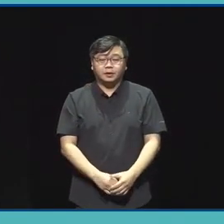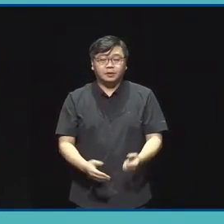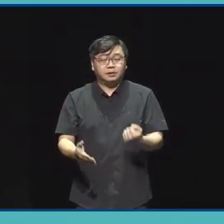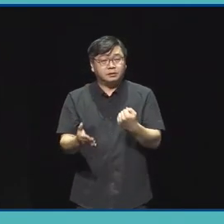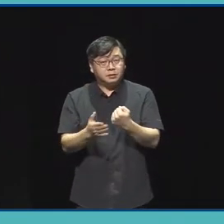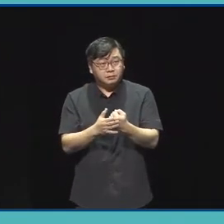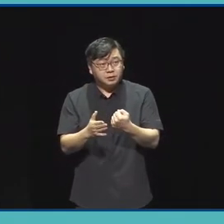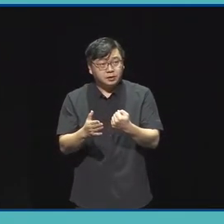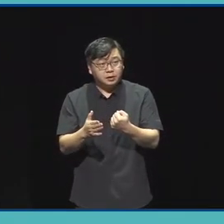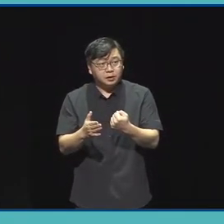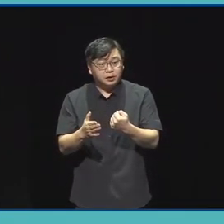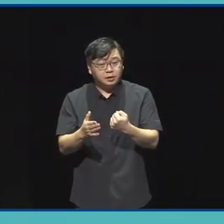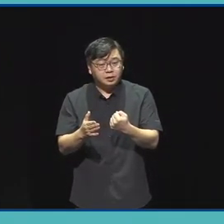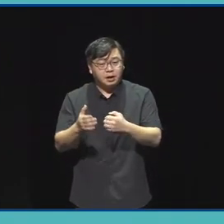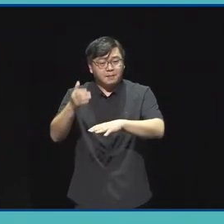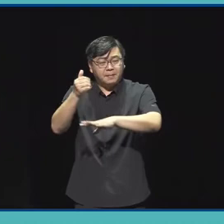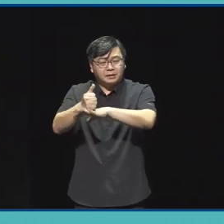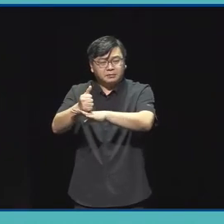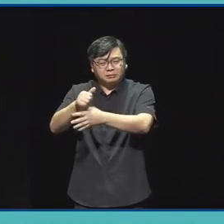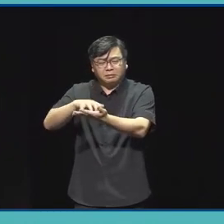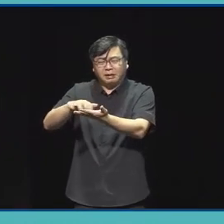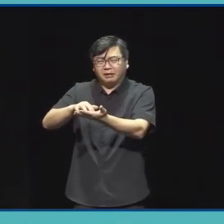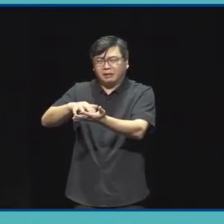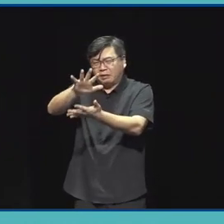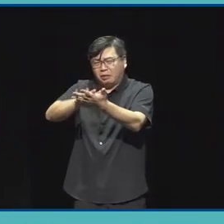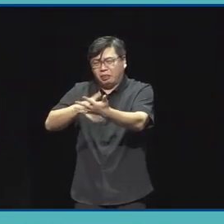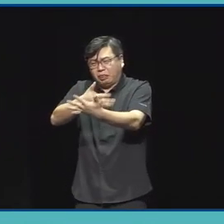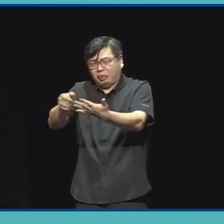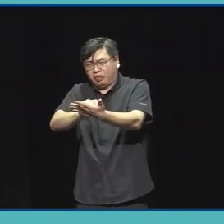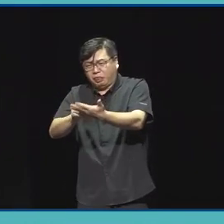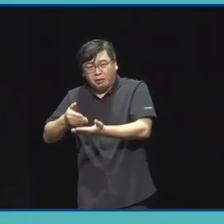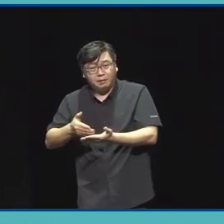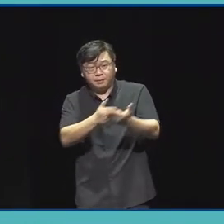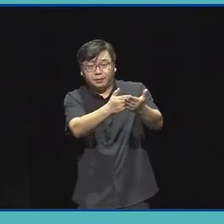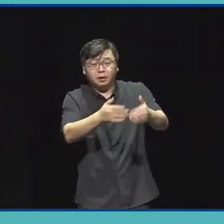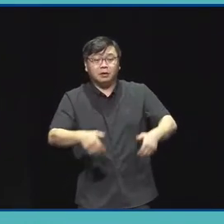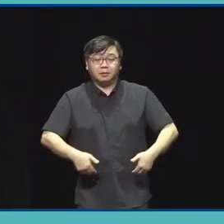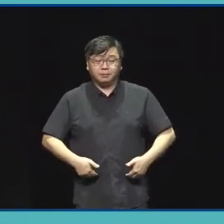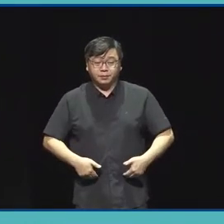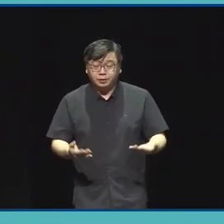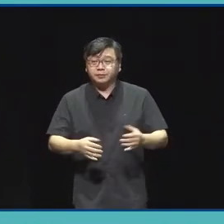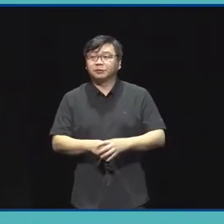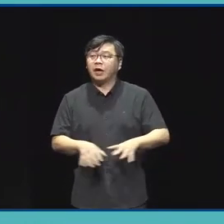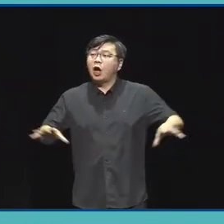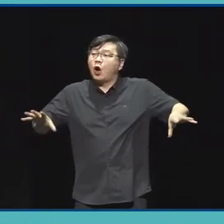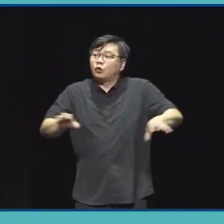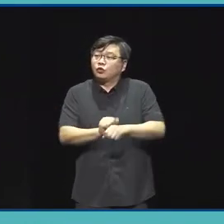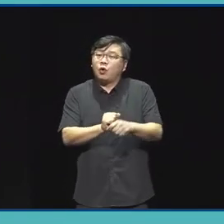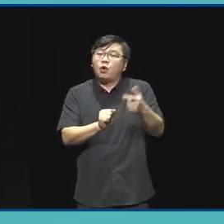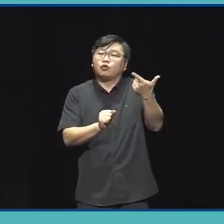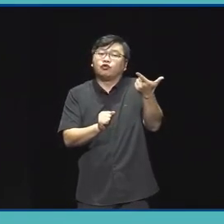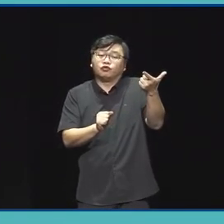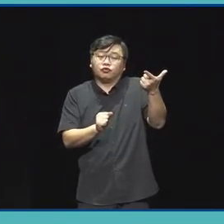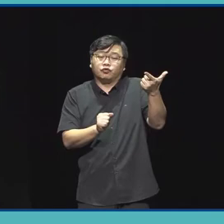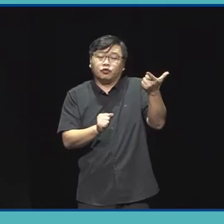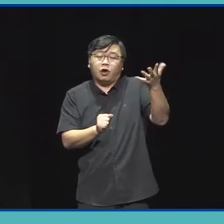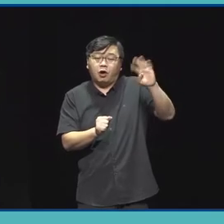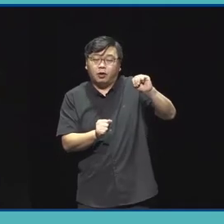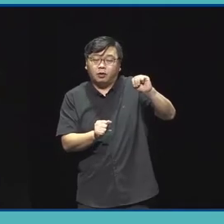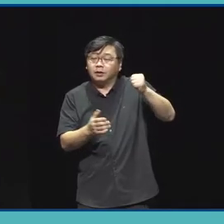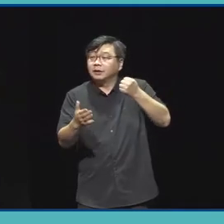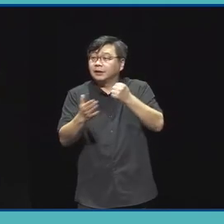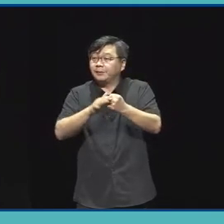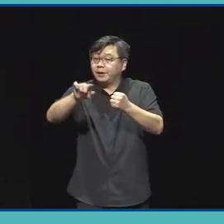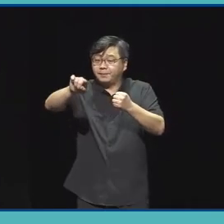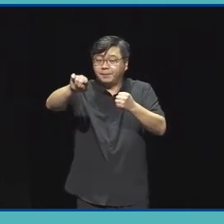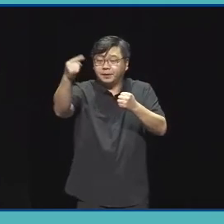그 정산이 필요가 없고요. 전체 총사업비는 6억이고 천만 원씩 해서 60명의 작가들에게 이